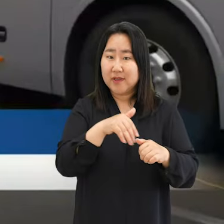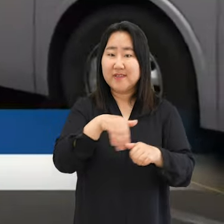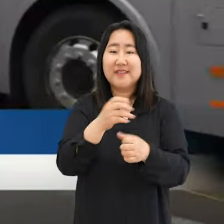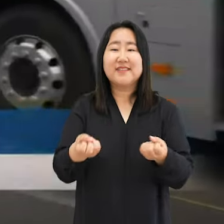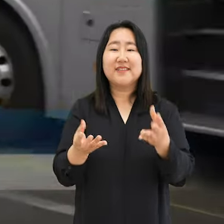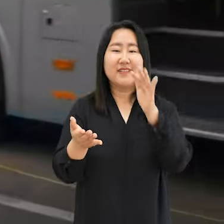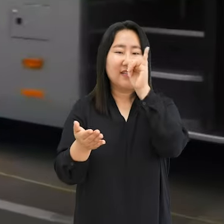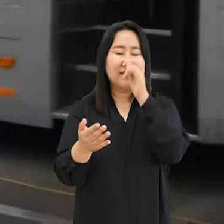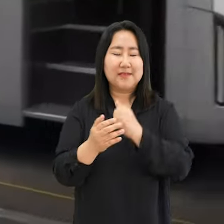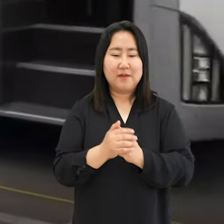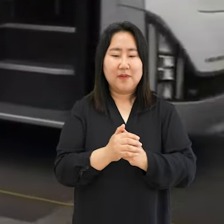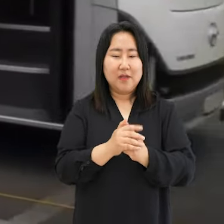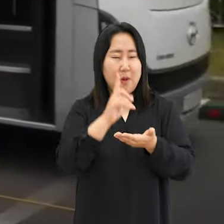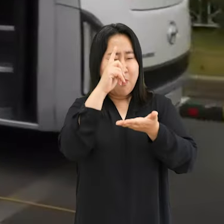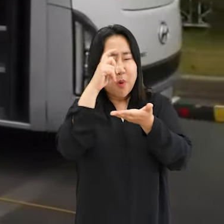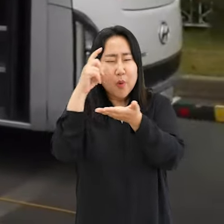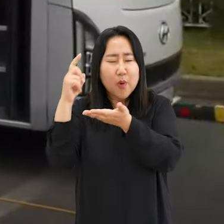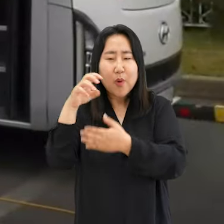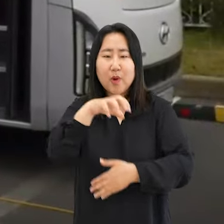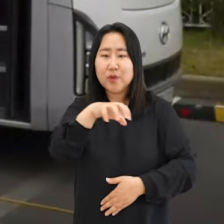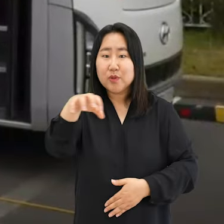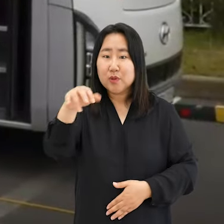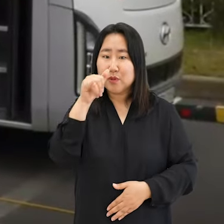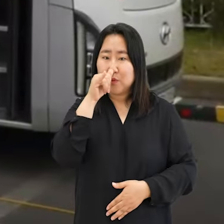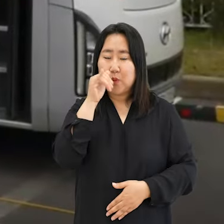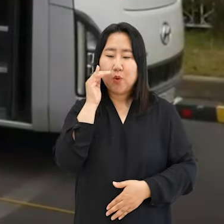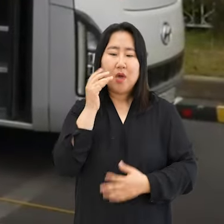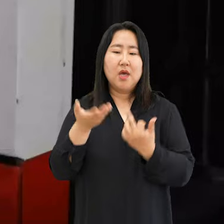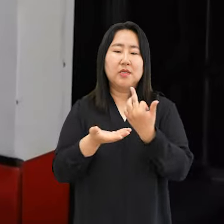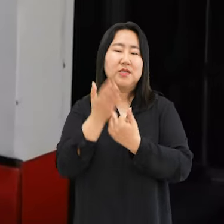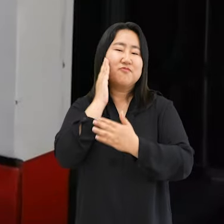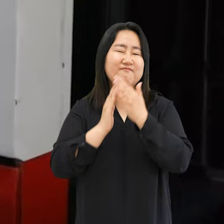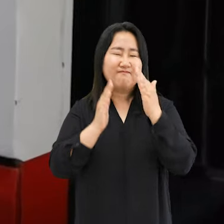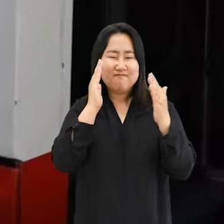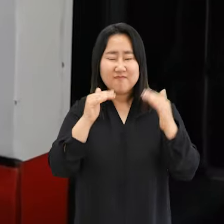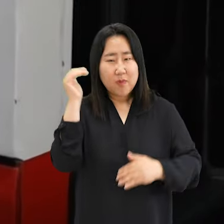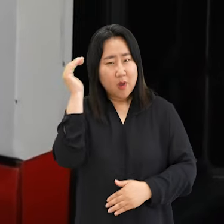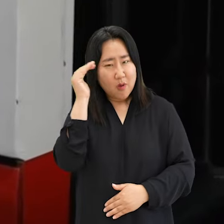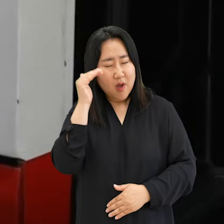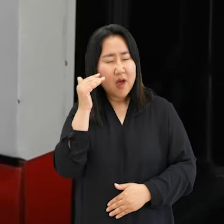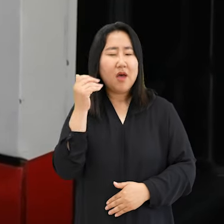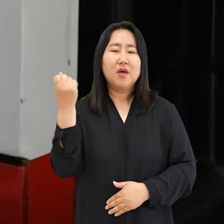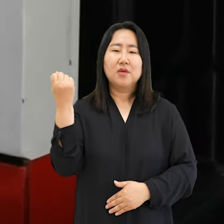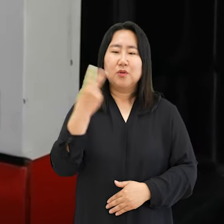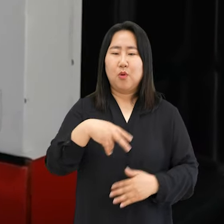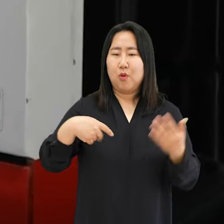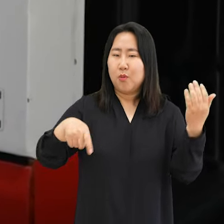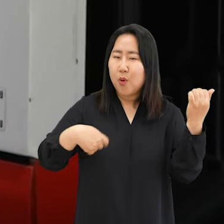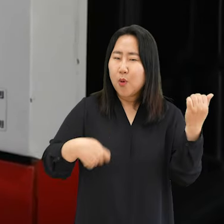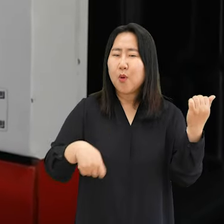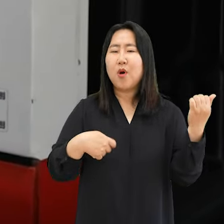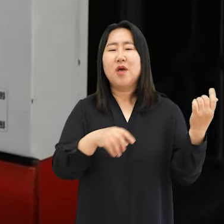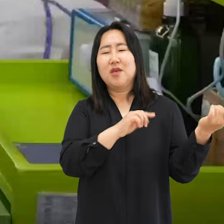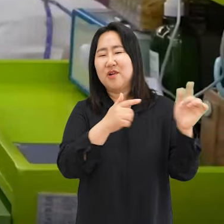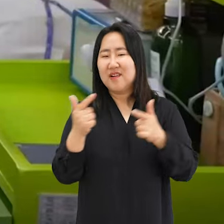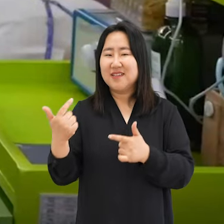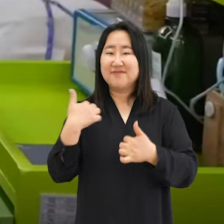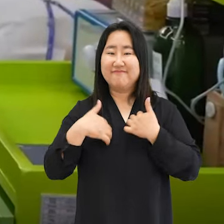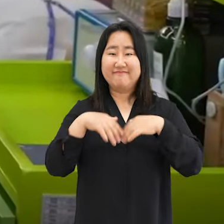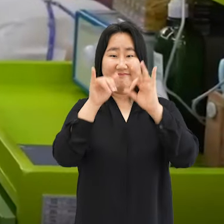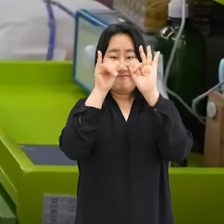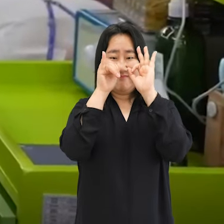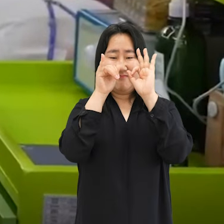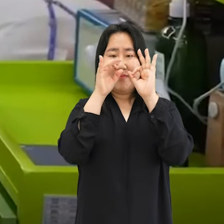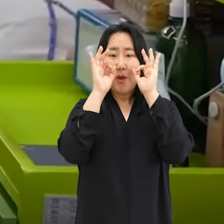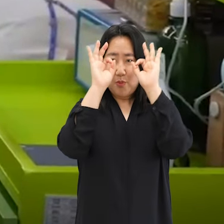진행됐는데요. 수국꽃길 포토존과 곶자왈 생태탐방, 버스킹 공연 등 다채로운 즐길거리로